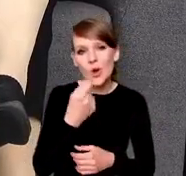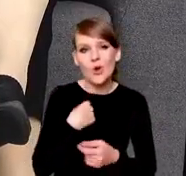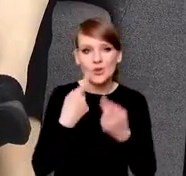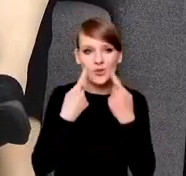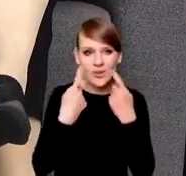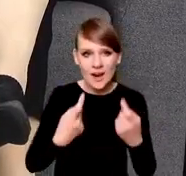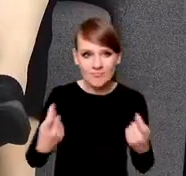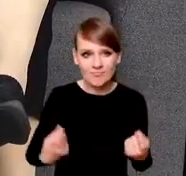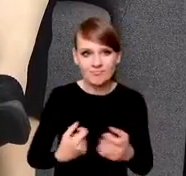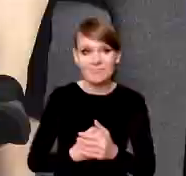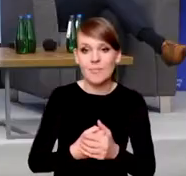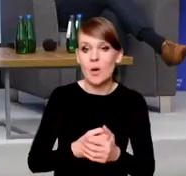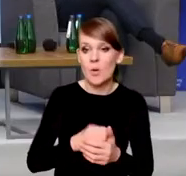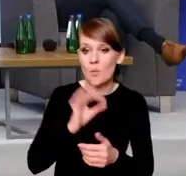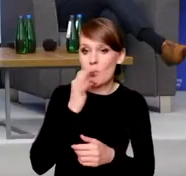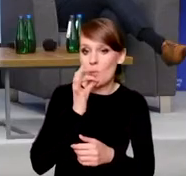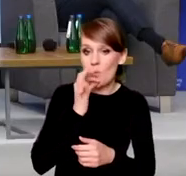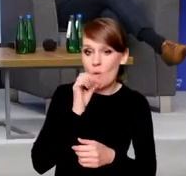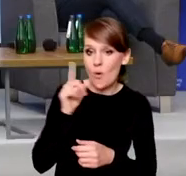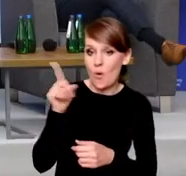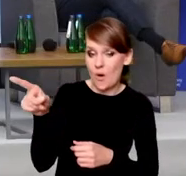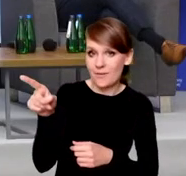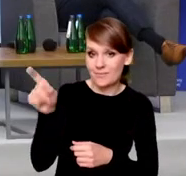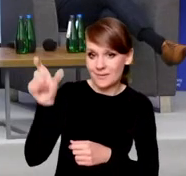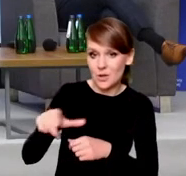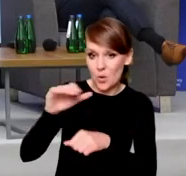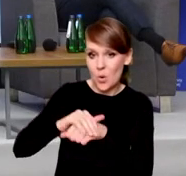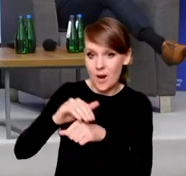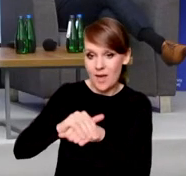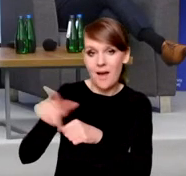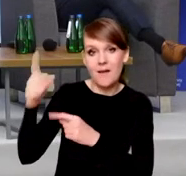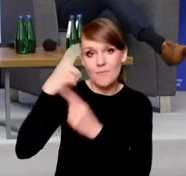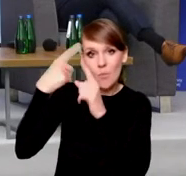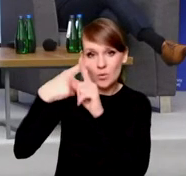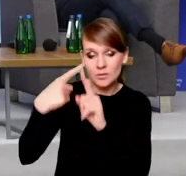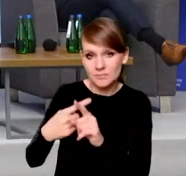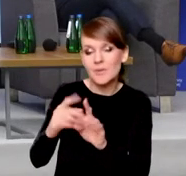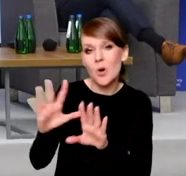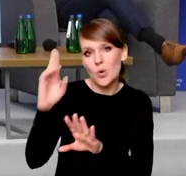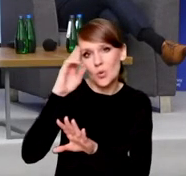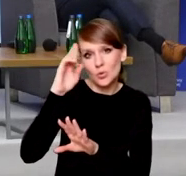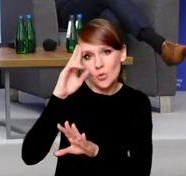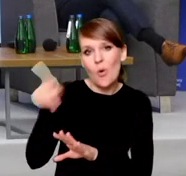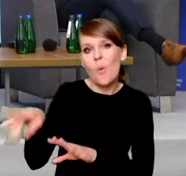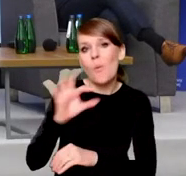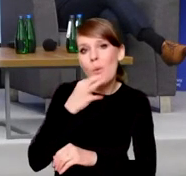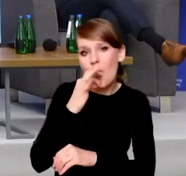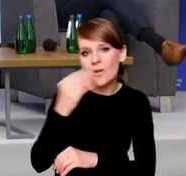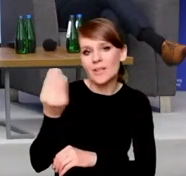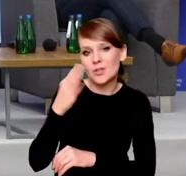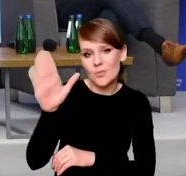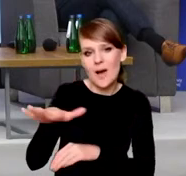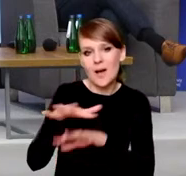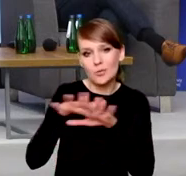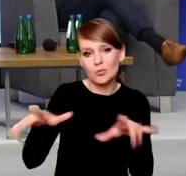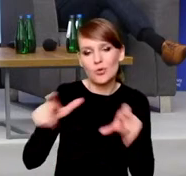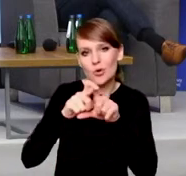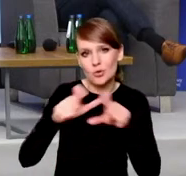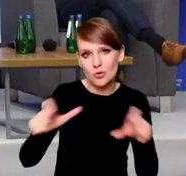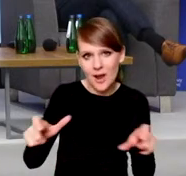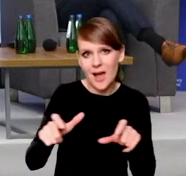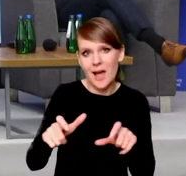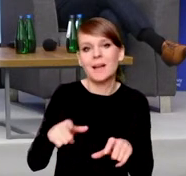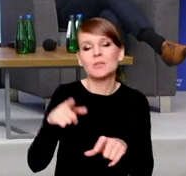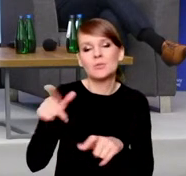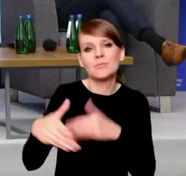optymizm młodego kolegi jest zrozumiały, bo on jest młody i on ma jeszcze sporo czasu na to, żeby